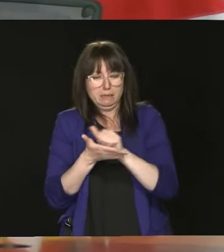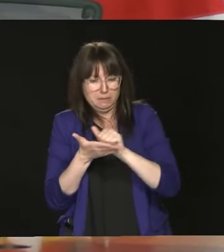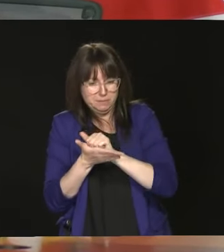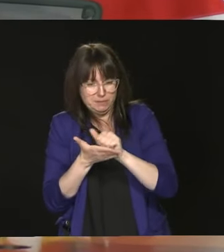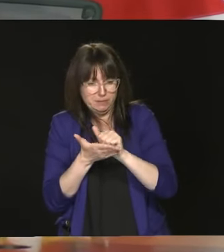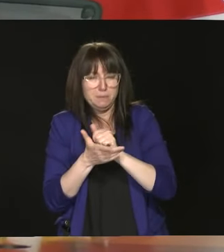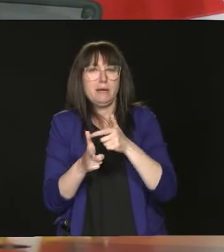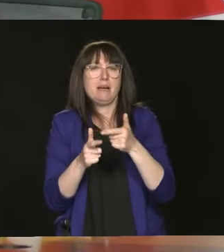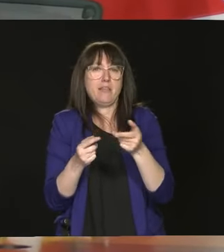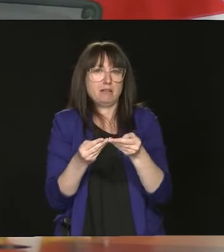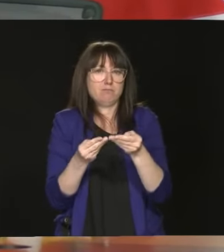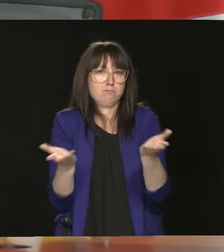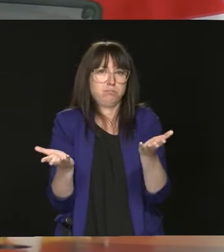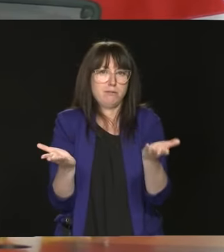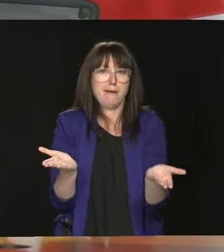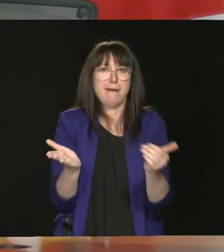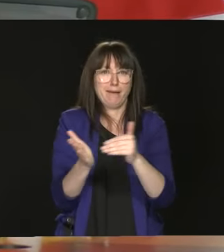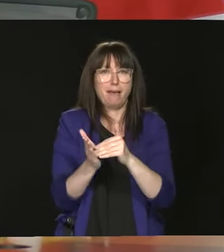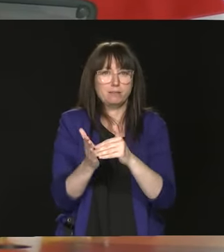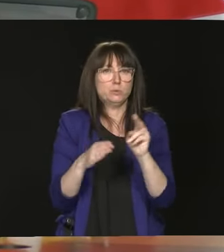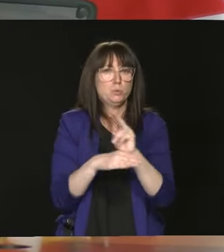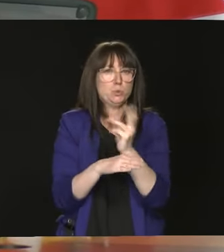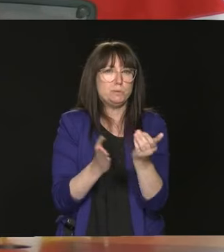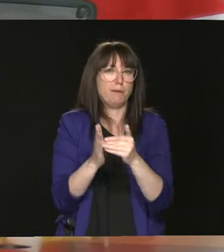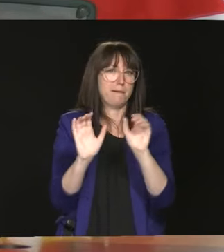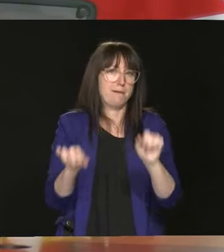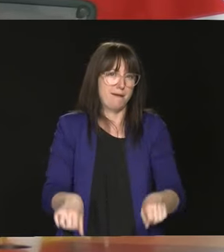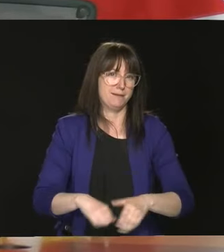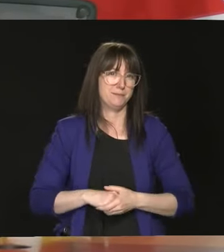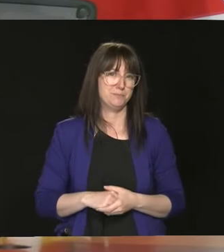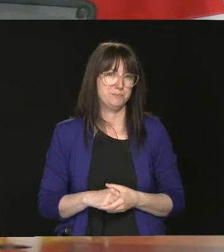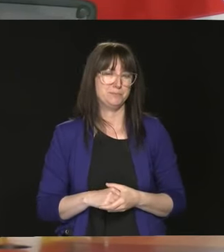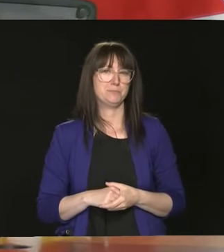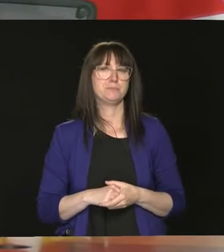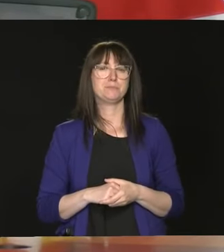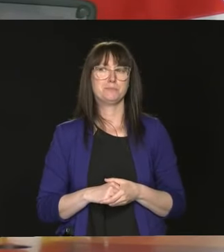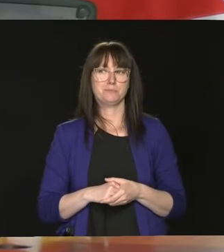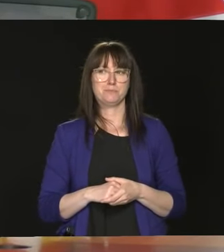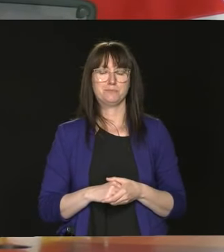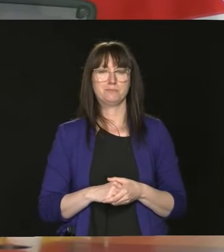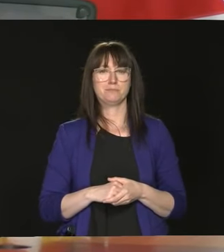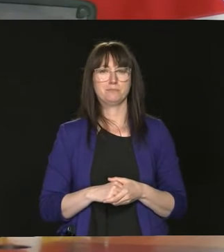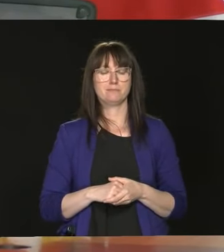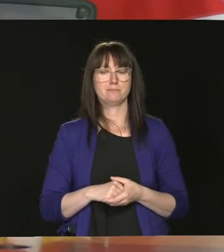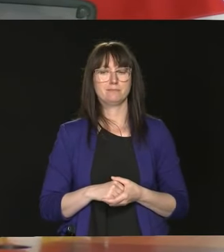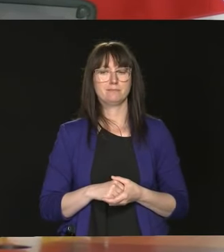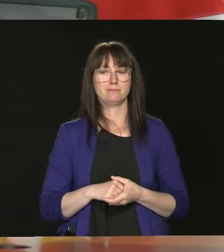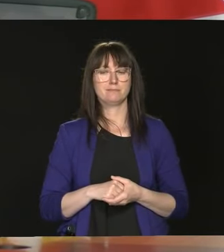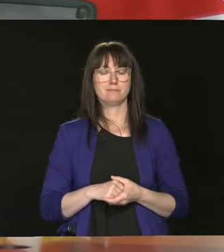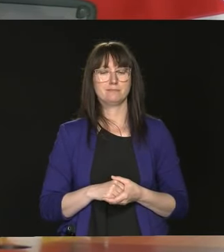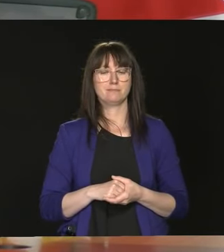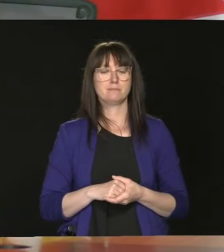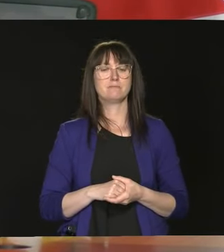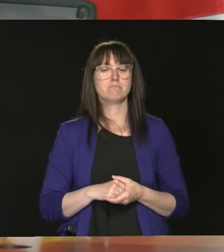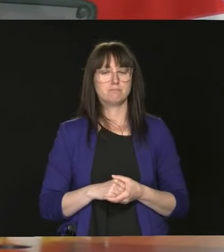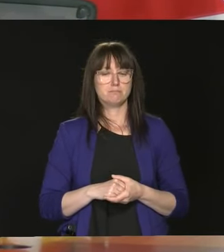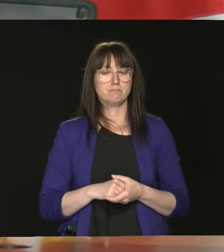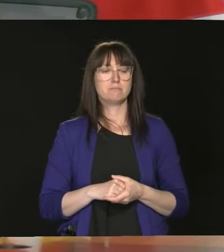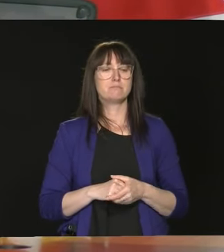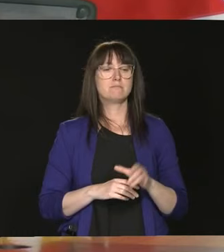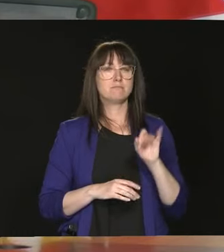N95. Ainsi, les établissements de soins de santé de tout le pays pourront utiliser cet